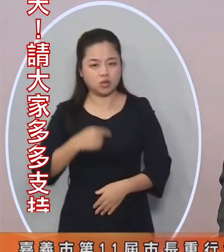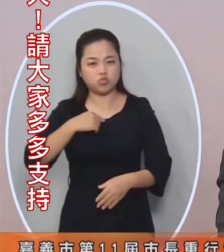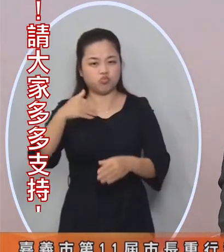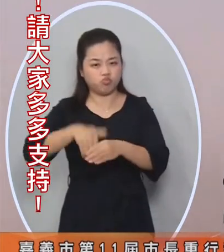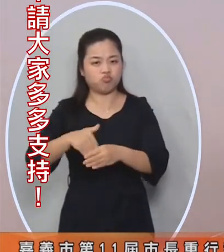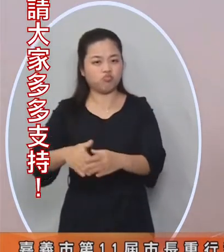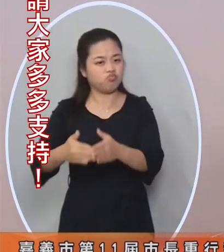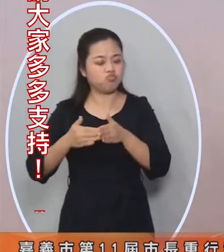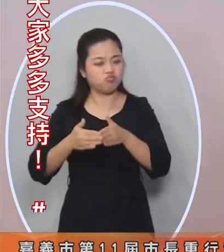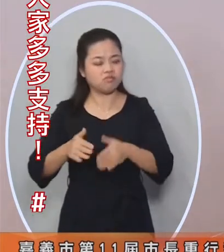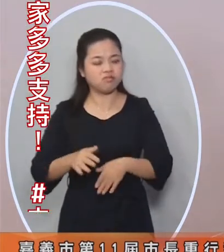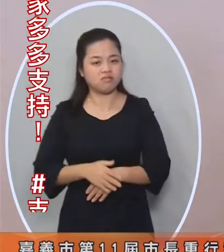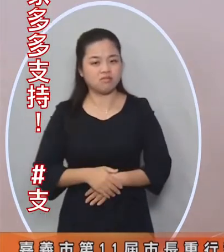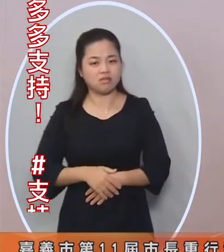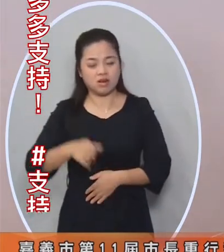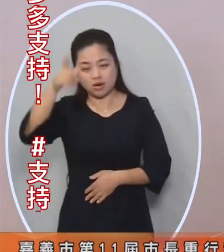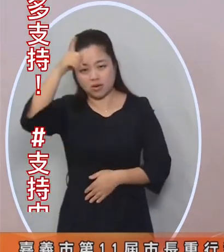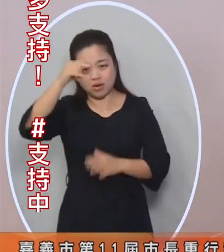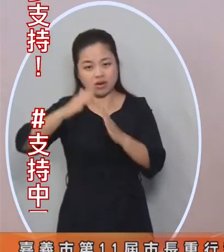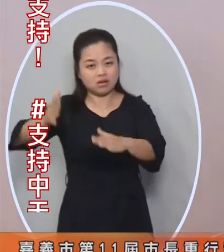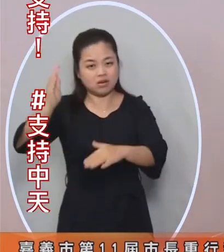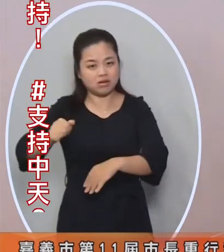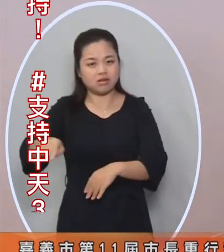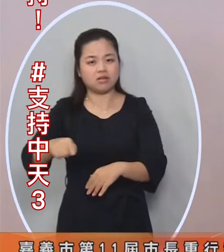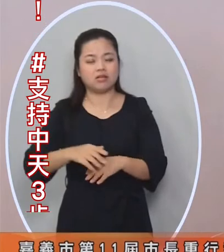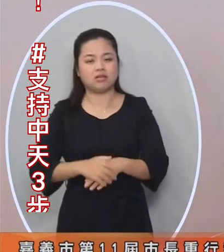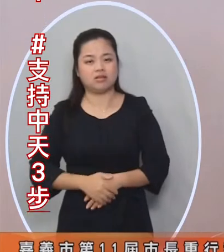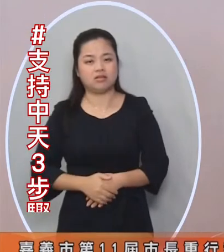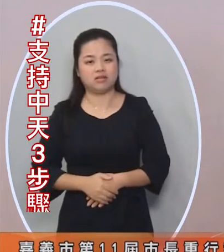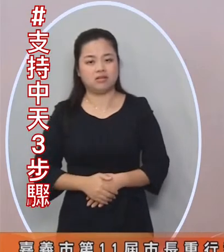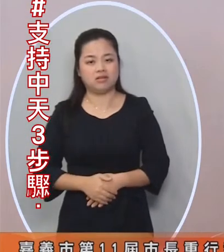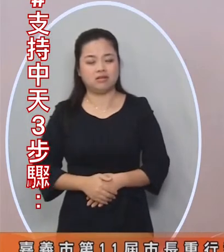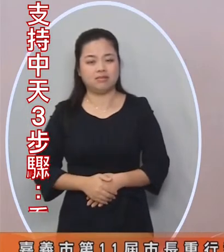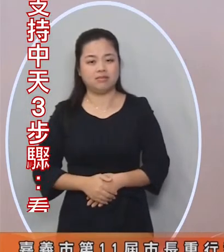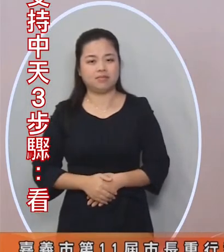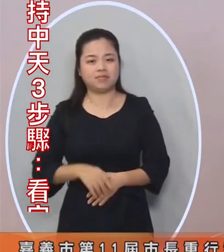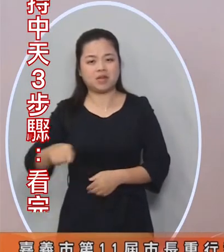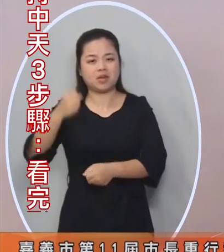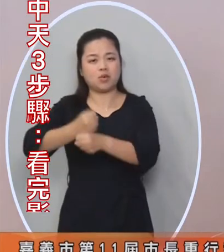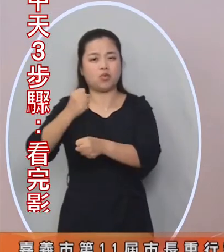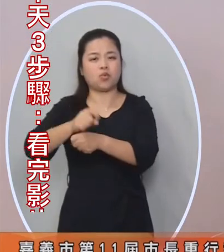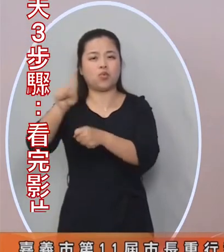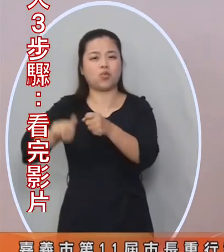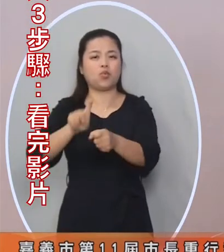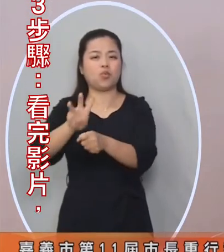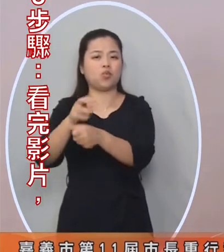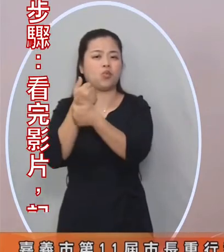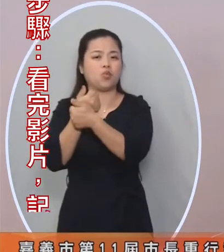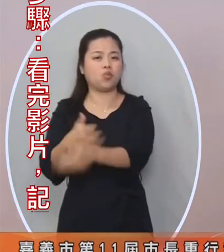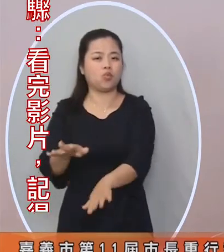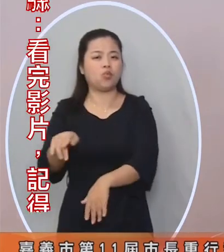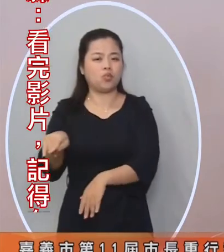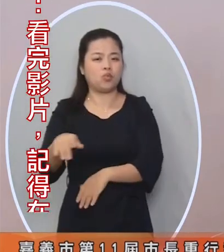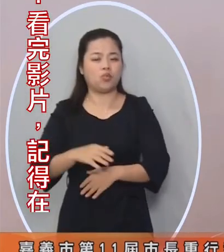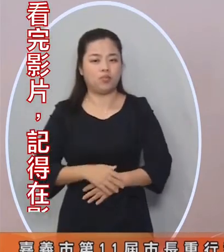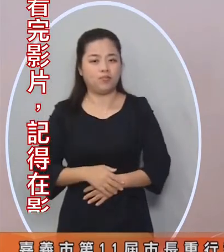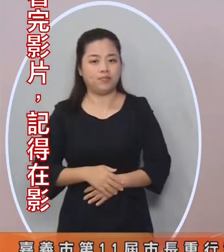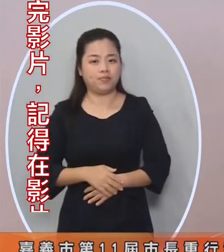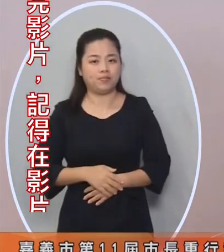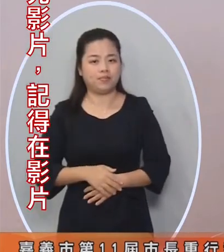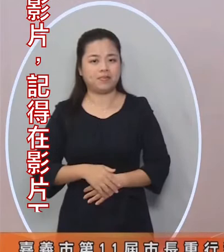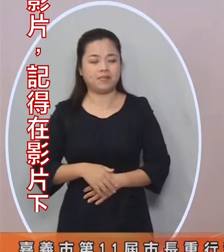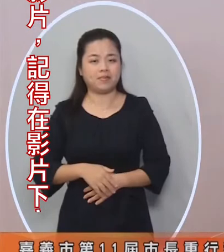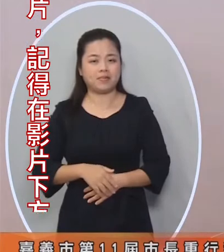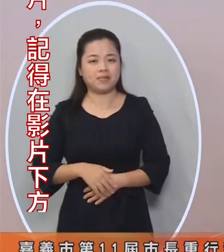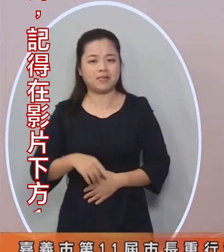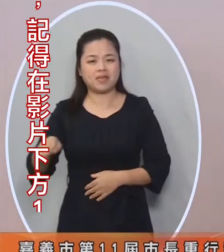选，对无？啊，黄明辉，黄明辉，伊着做十三档啊！啊，做十三档，你落去